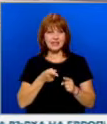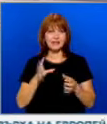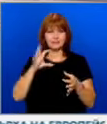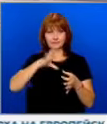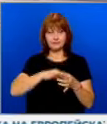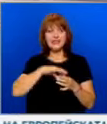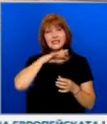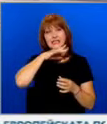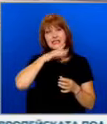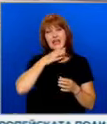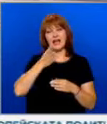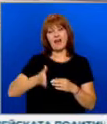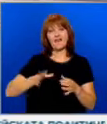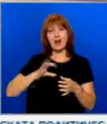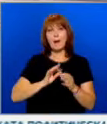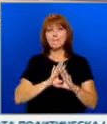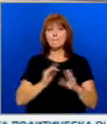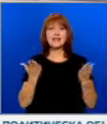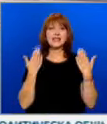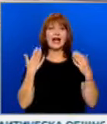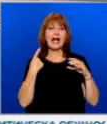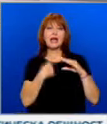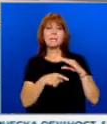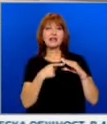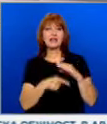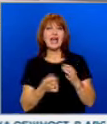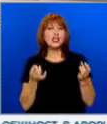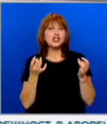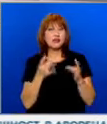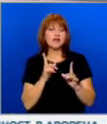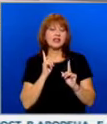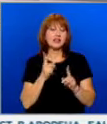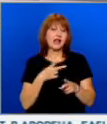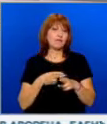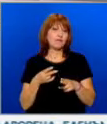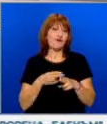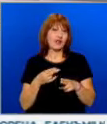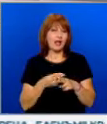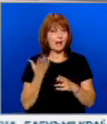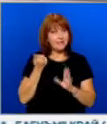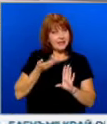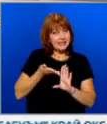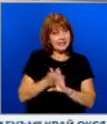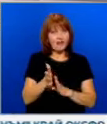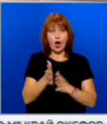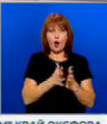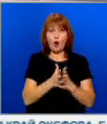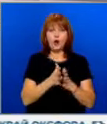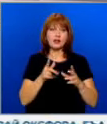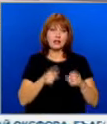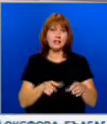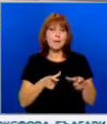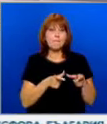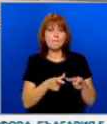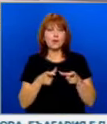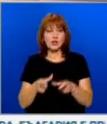композиран с стари вагони без климатици, тъй като за новите била нужна профилактика. Още преди тръгване пътниците останаха блокирани на